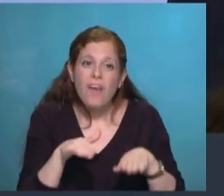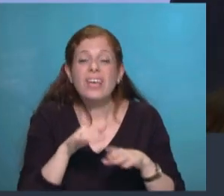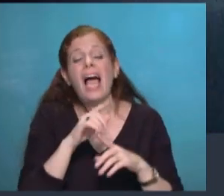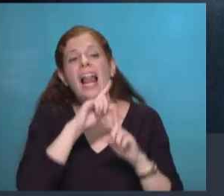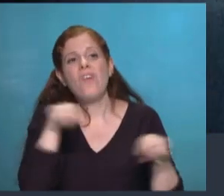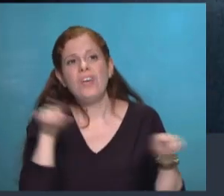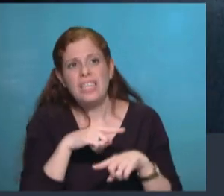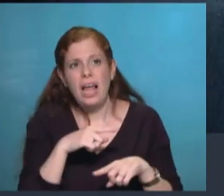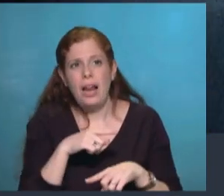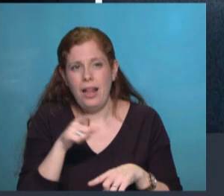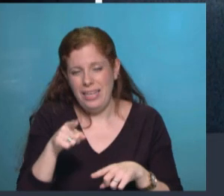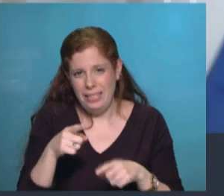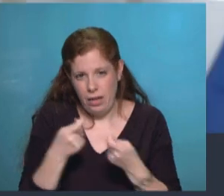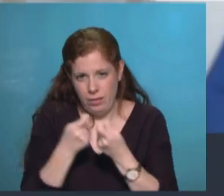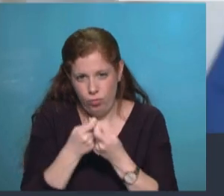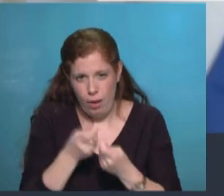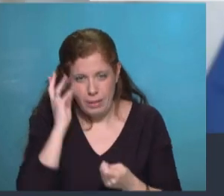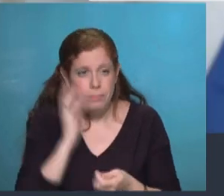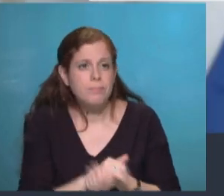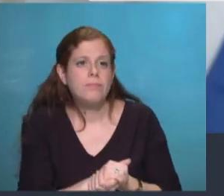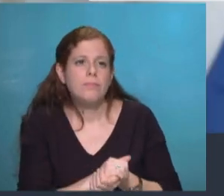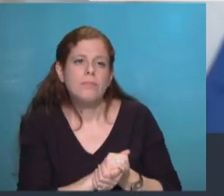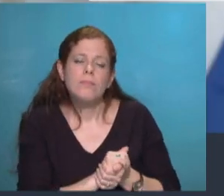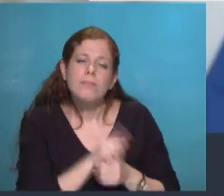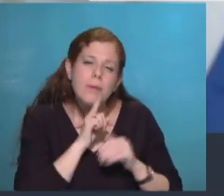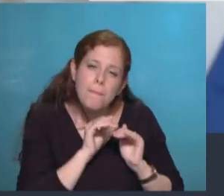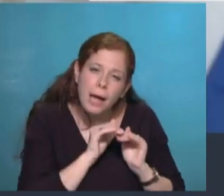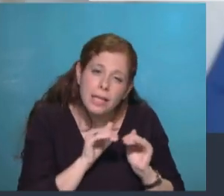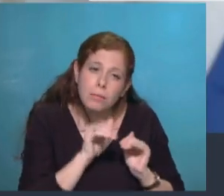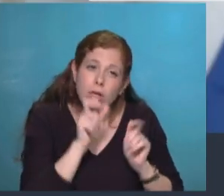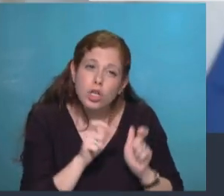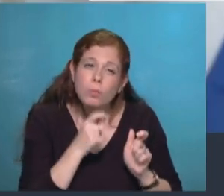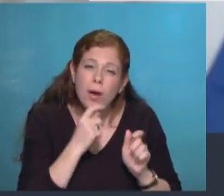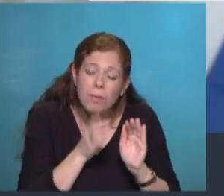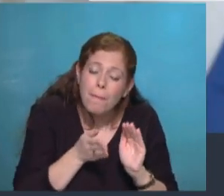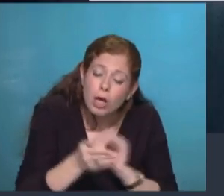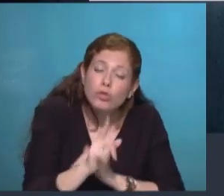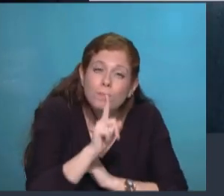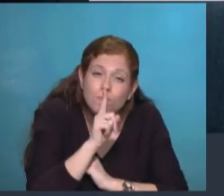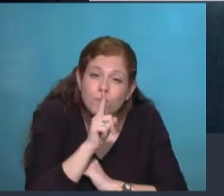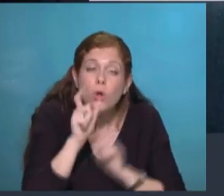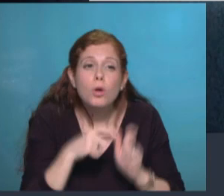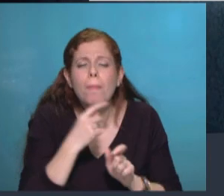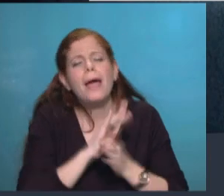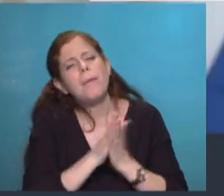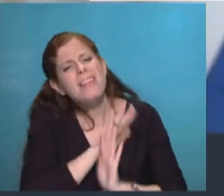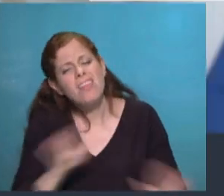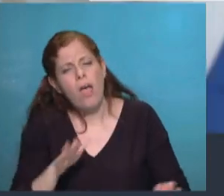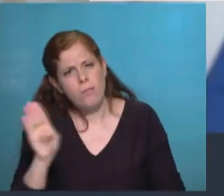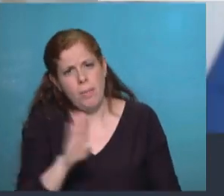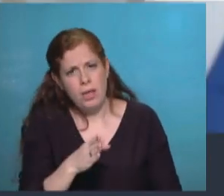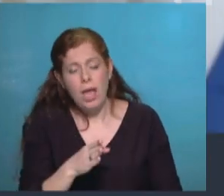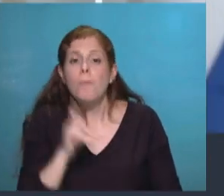ללפיד. בחדרי חדרים אנשים אומרים חלס ביבי. בחדרי חרדים הם יודעים שיש עם